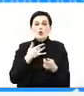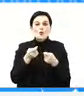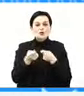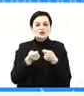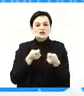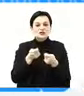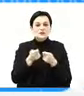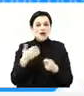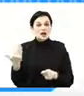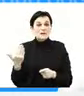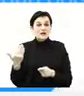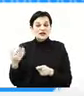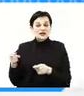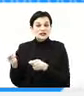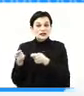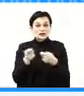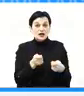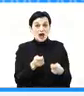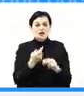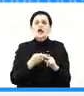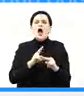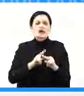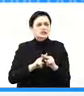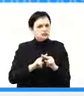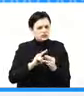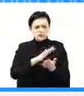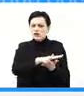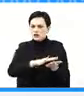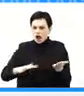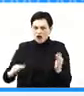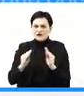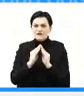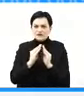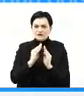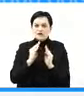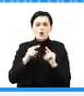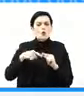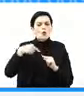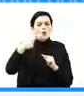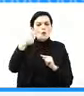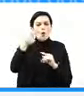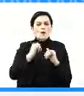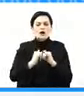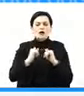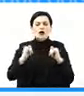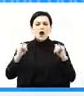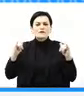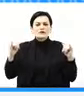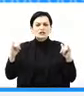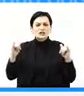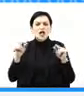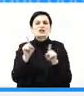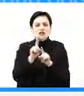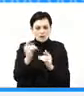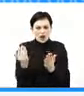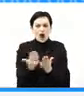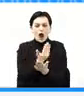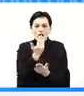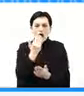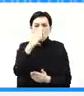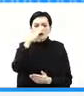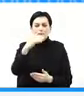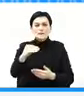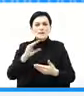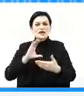მხრიდან იქნა შემოყვანილი. რა თქმა უნდა, ეს გაგრძელდება მომავალში და გავრცელდება იმ ახალ